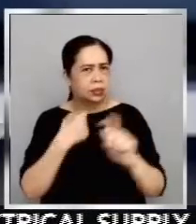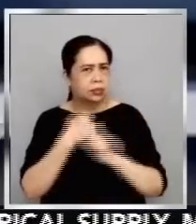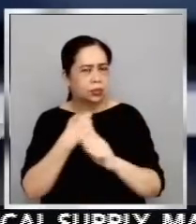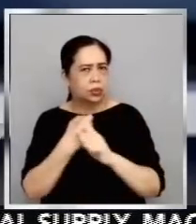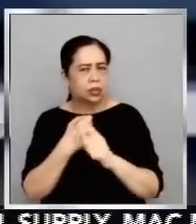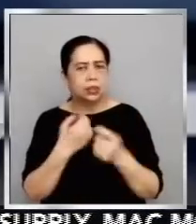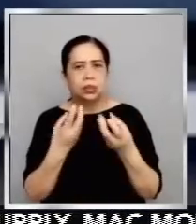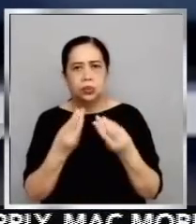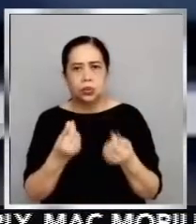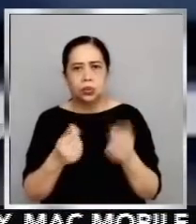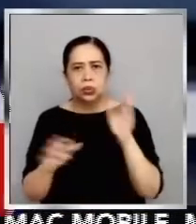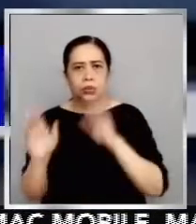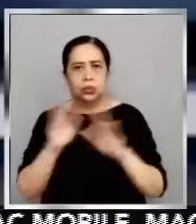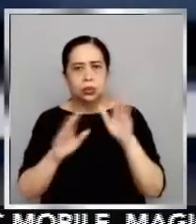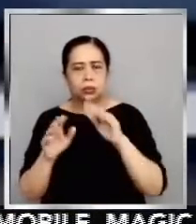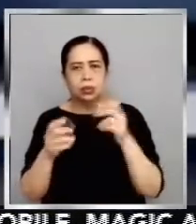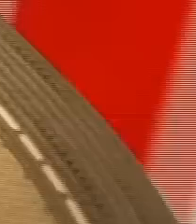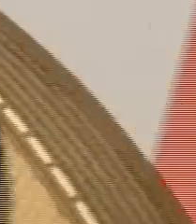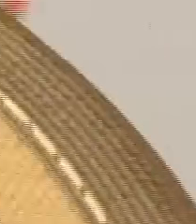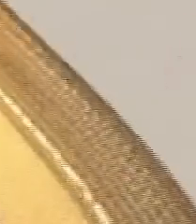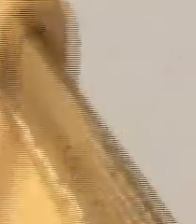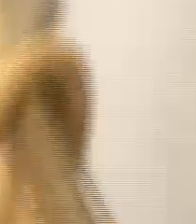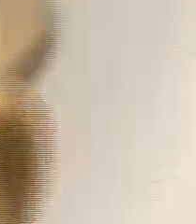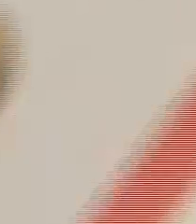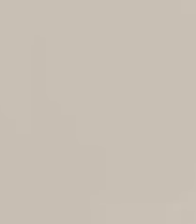crisis sa Occidental Mindoro.